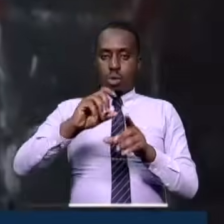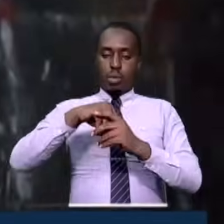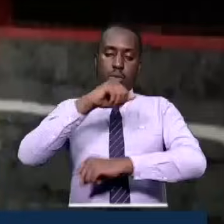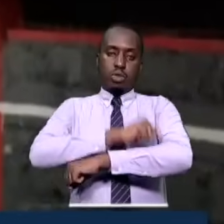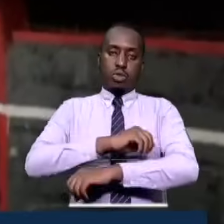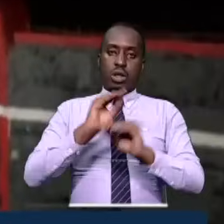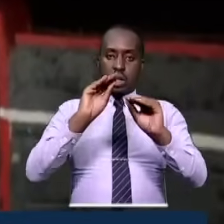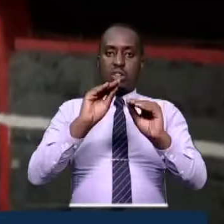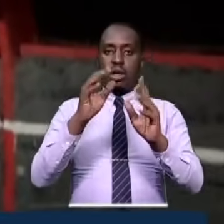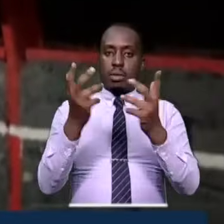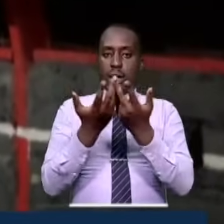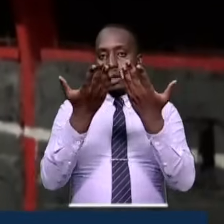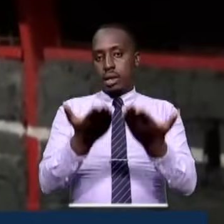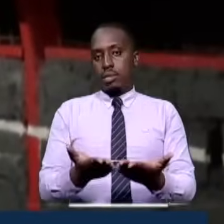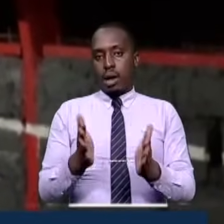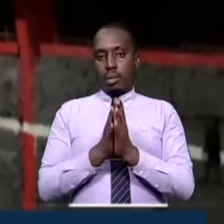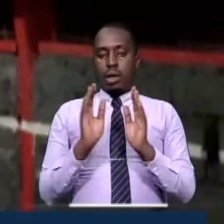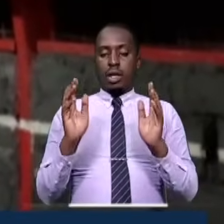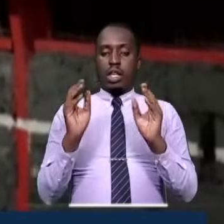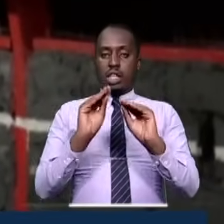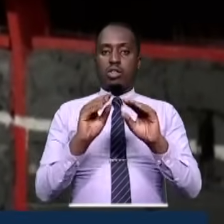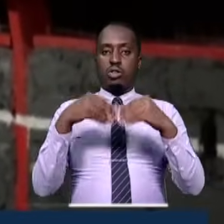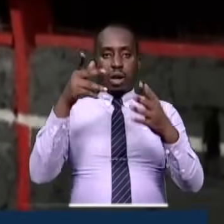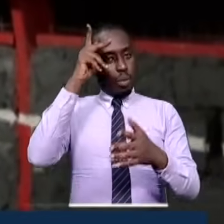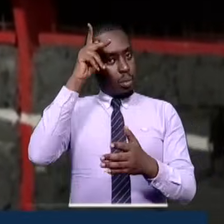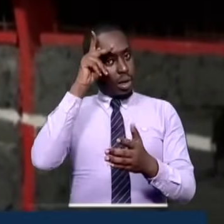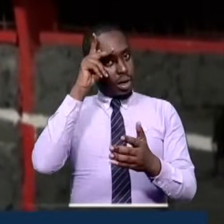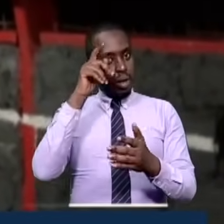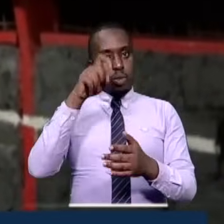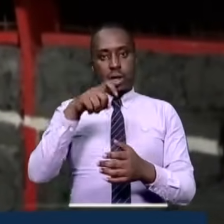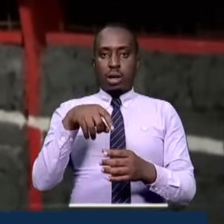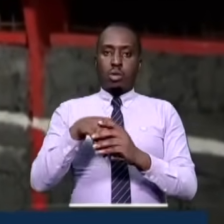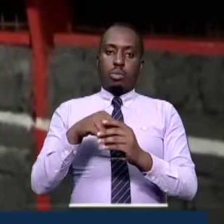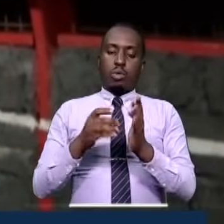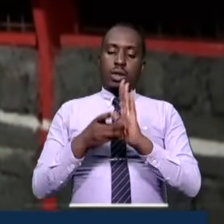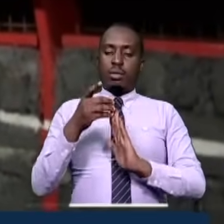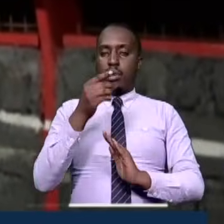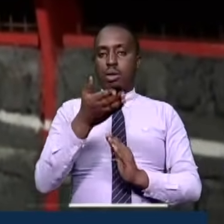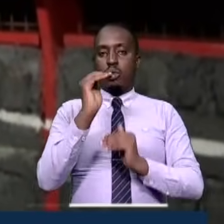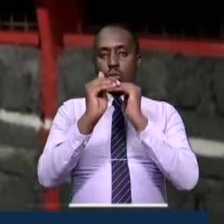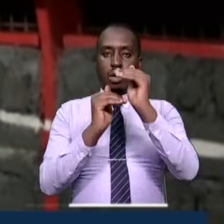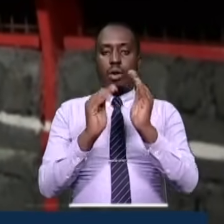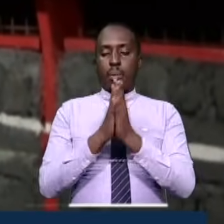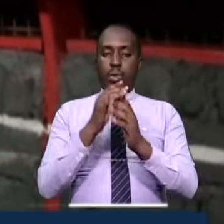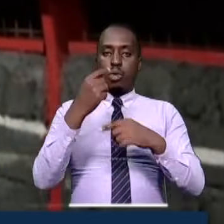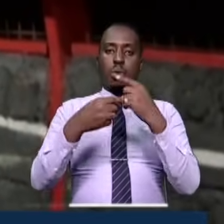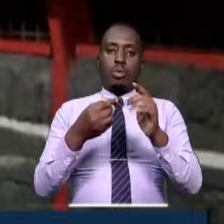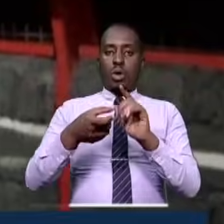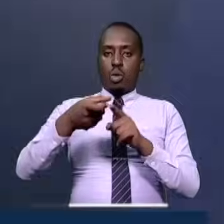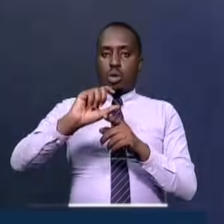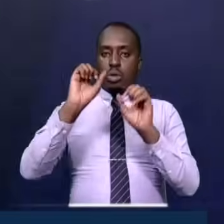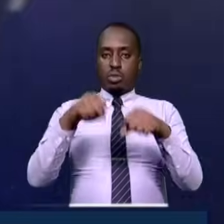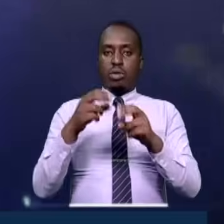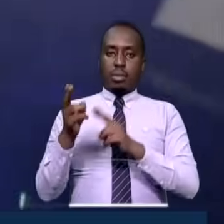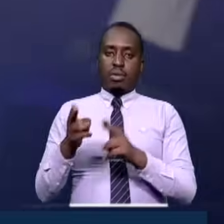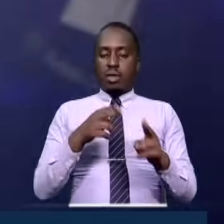yigisha ubucukuzi bw'amabuye y'agaciro n'inyigisho zifasha gutanga ubumenyi ngiro bukenewe mu guteza imbere uru rwego no gukomeza kongera ubushobozi